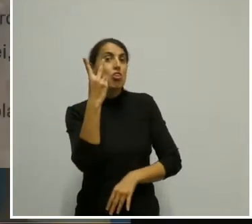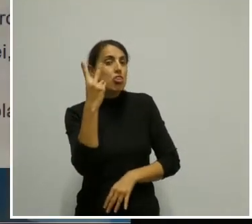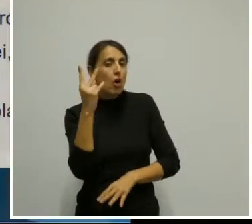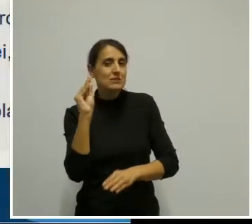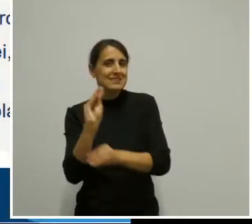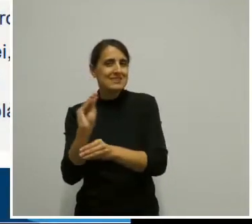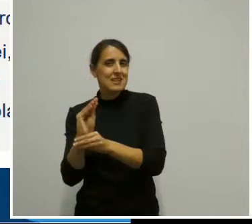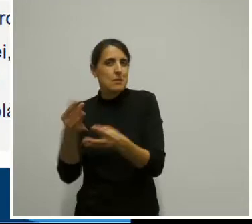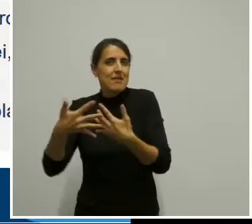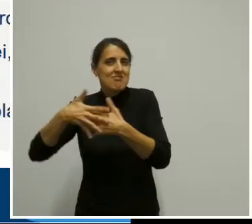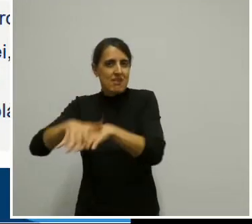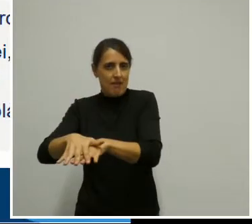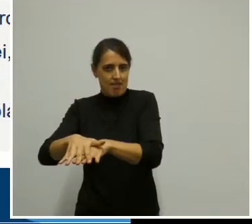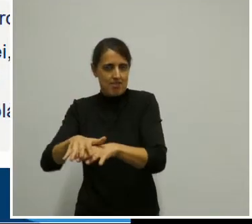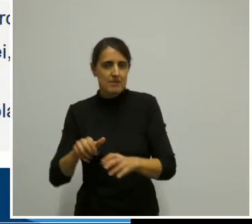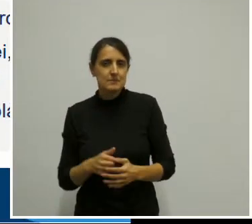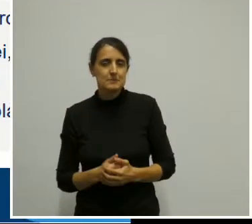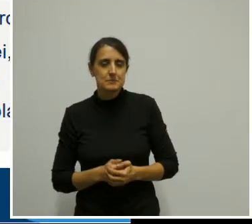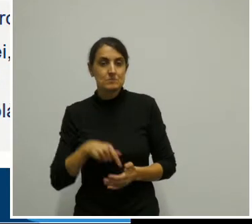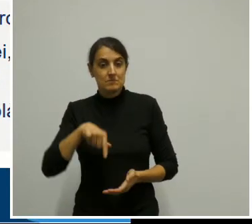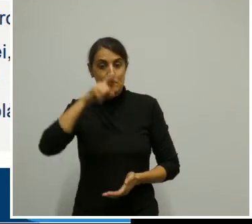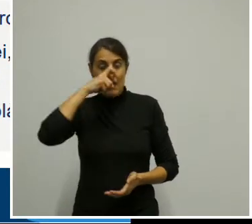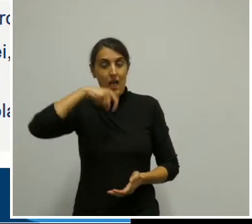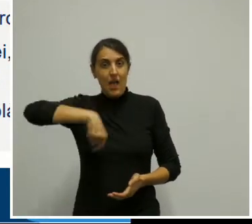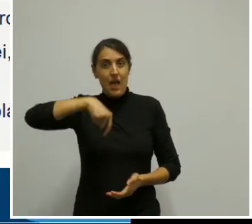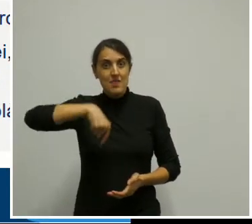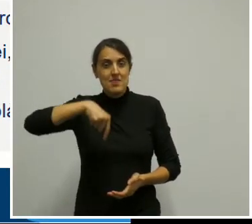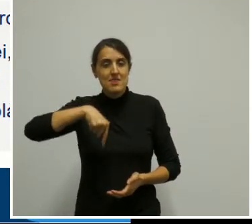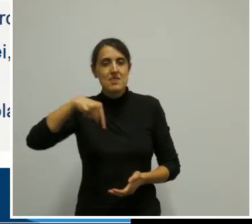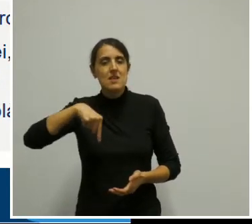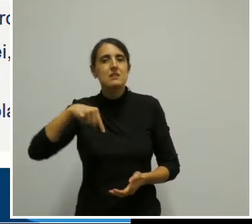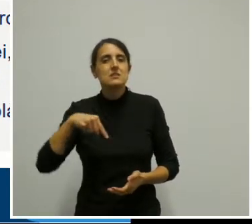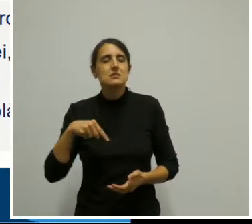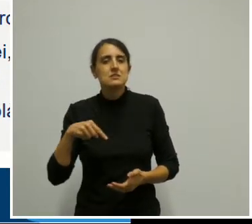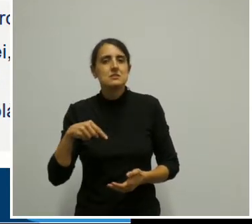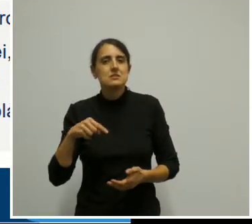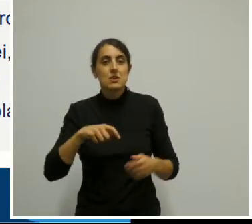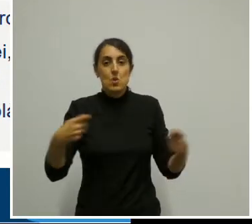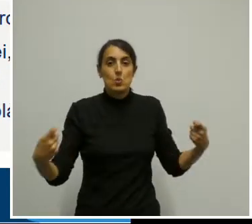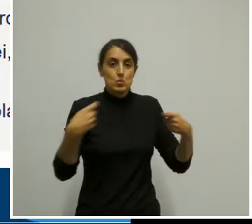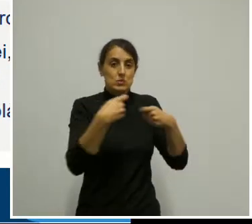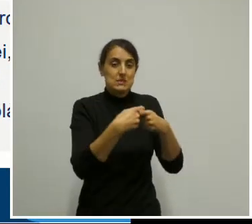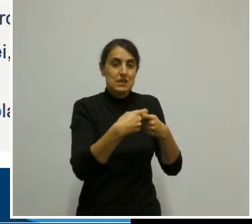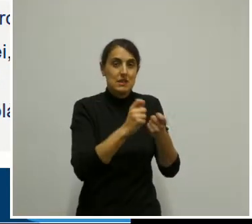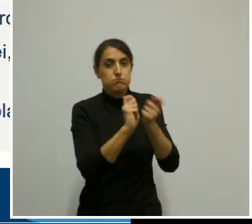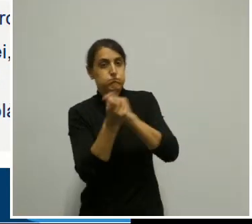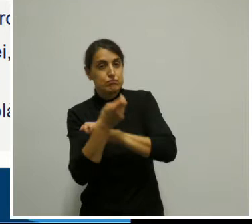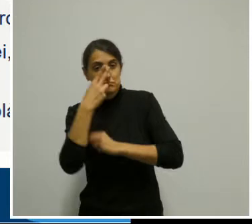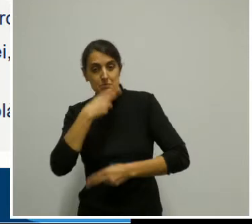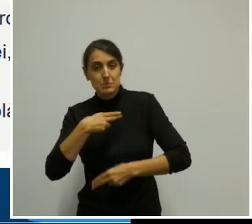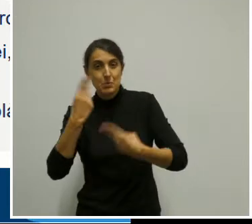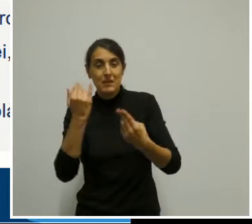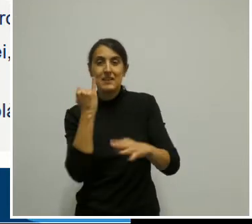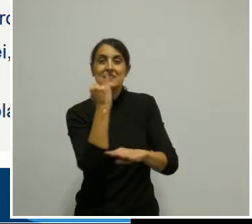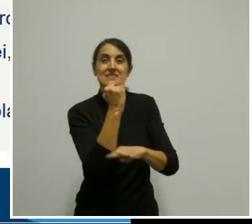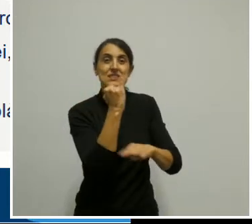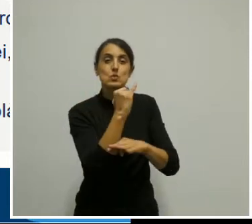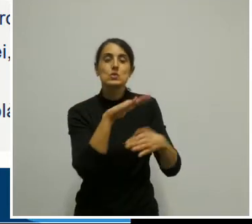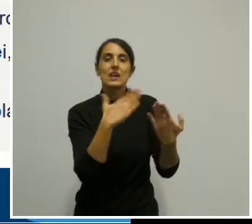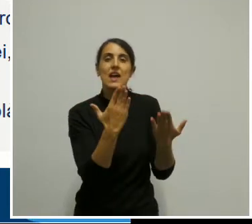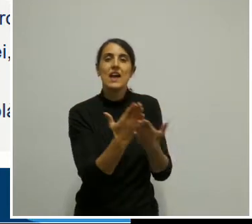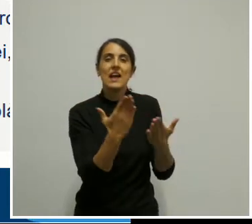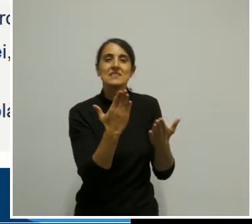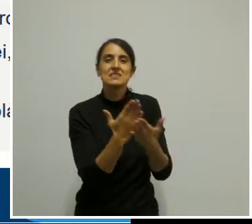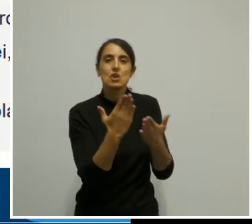integrats. Aquest curs ha passat de concertat a públic a l'Institut Escola Projecte, que està a